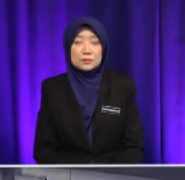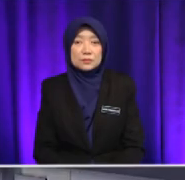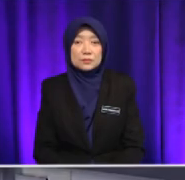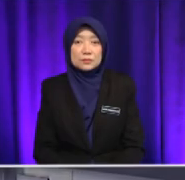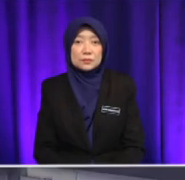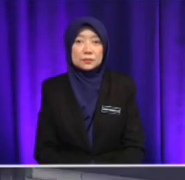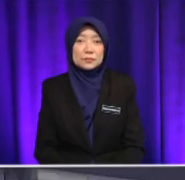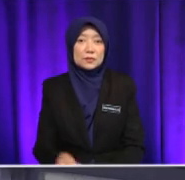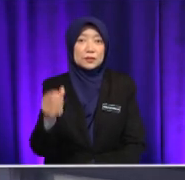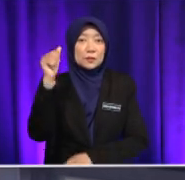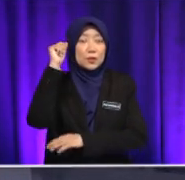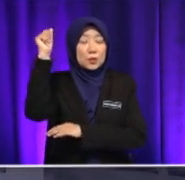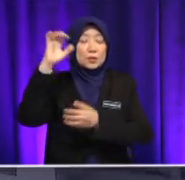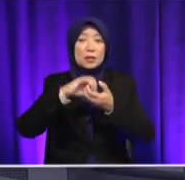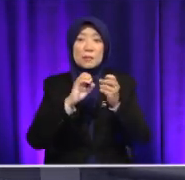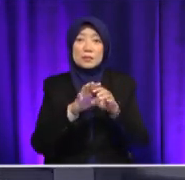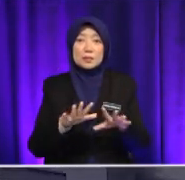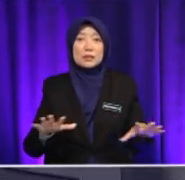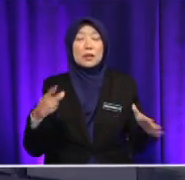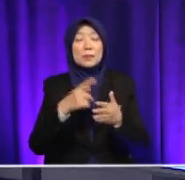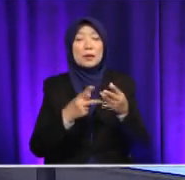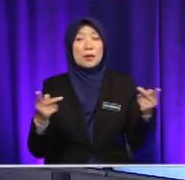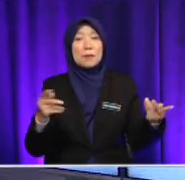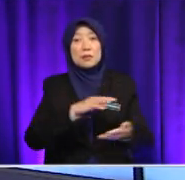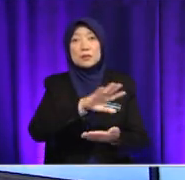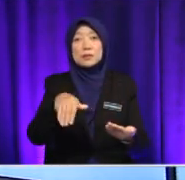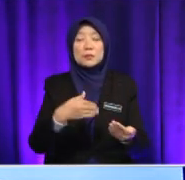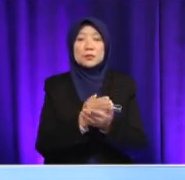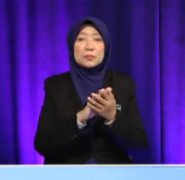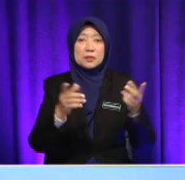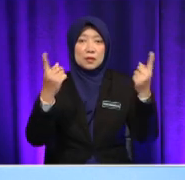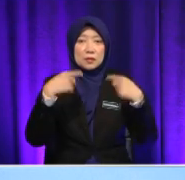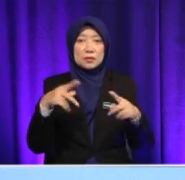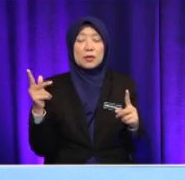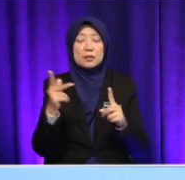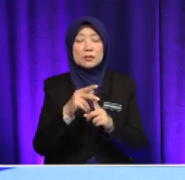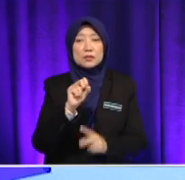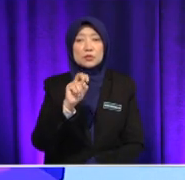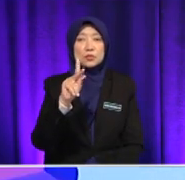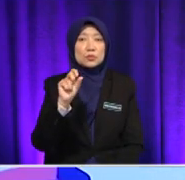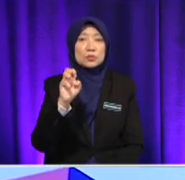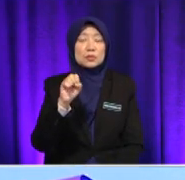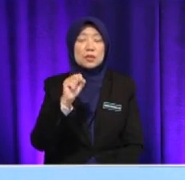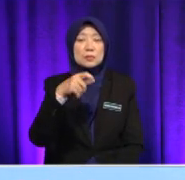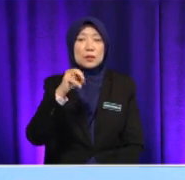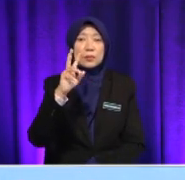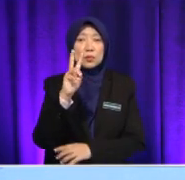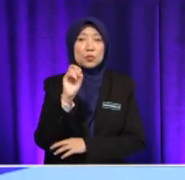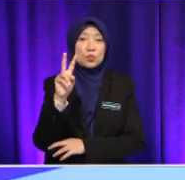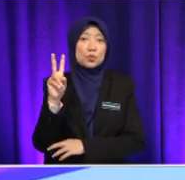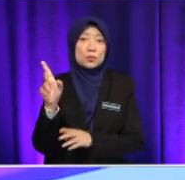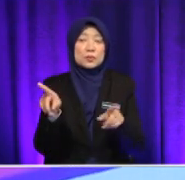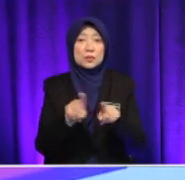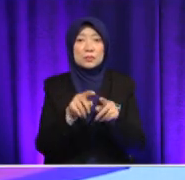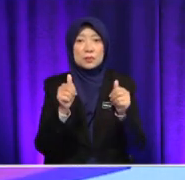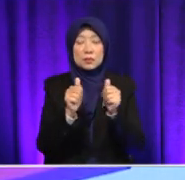Assalamualaikum salam sejahtera Apa kabar semua selamat datang ke sukses SPM 20 22 bersama